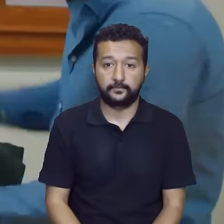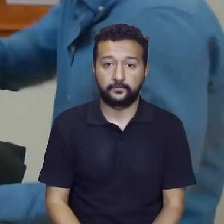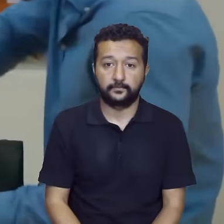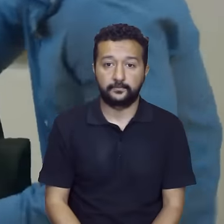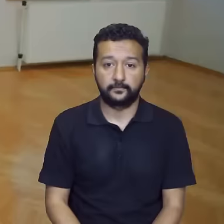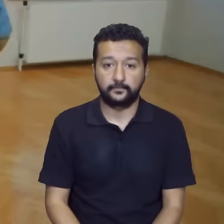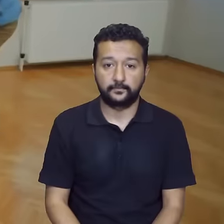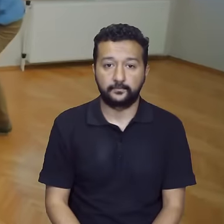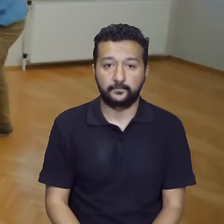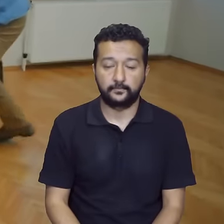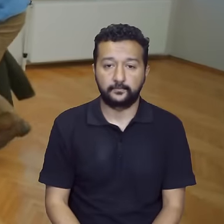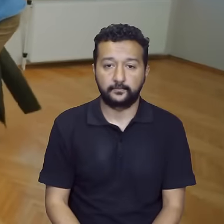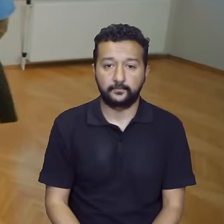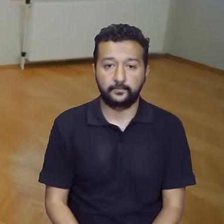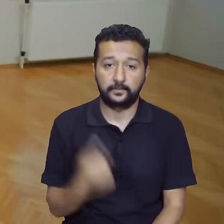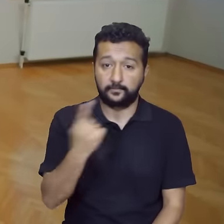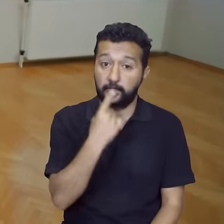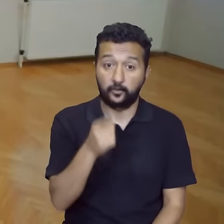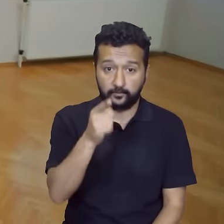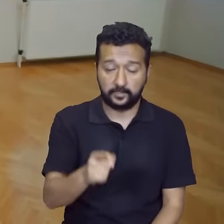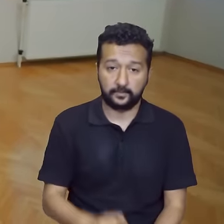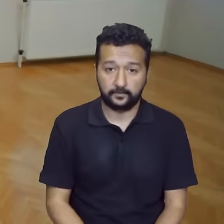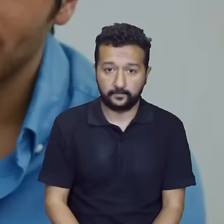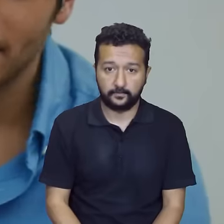Sandalyeyi düzeltip yaklaştı. Bir şey söyleyeyim mi sana?